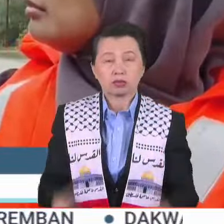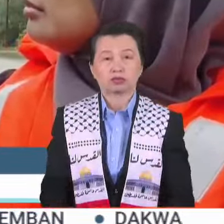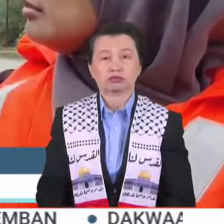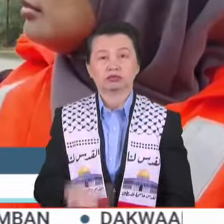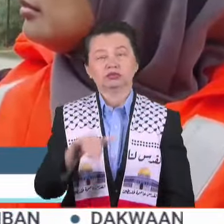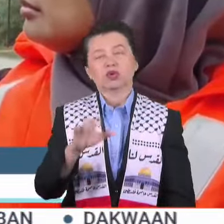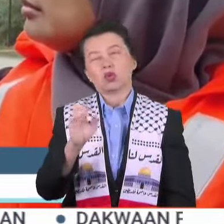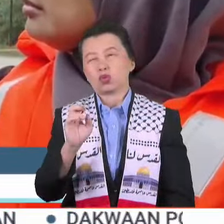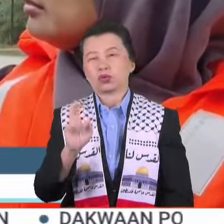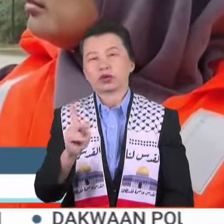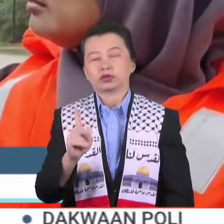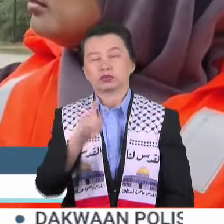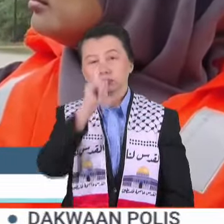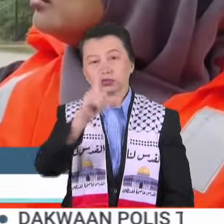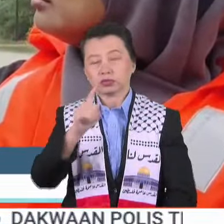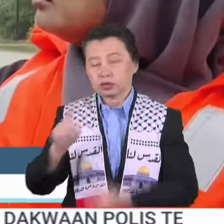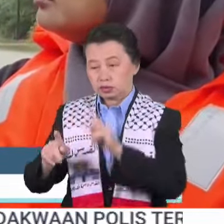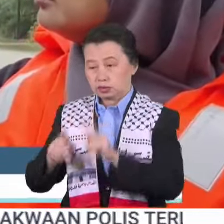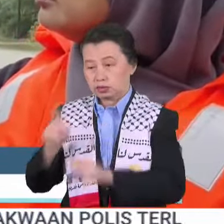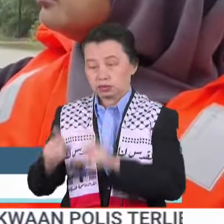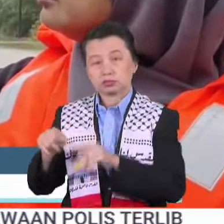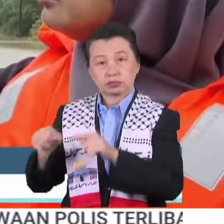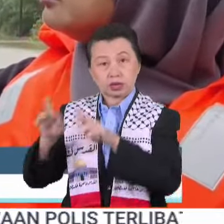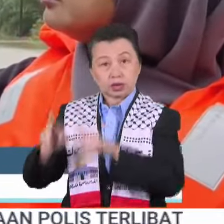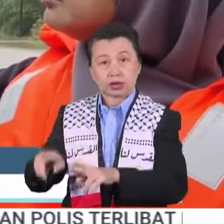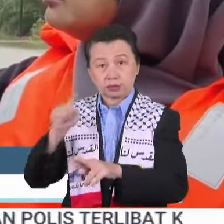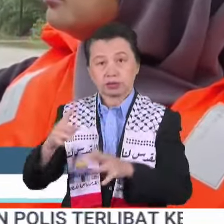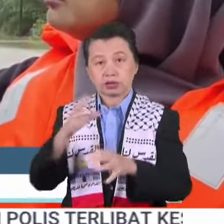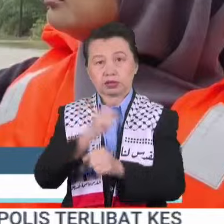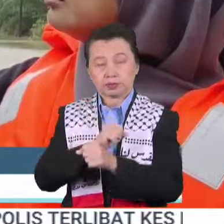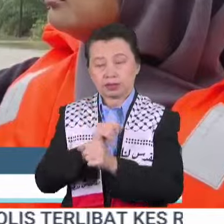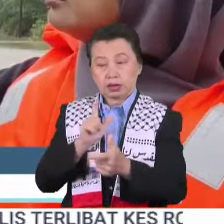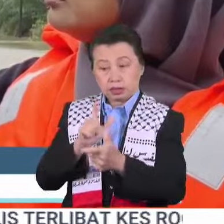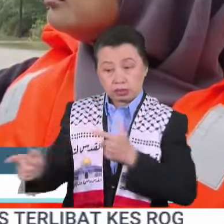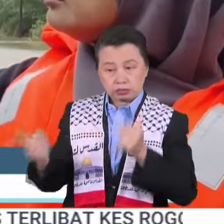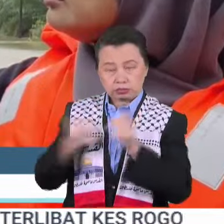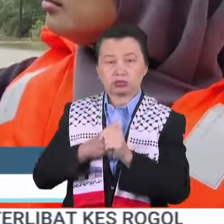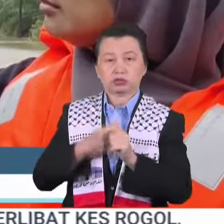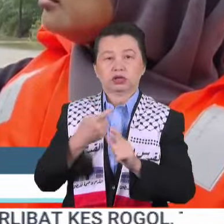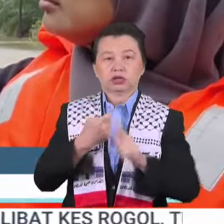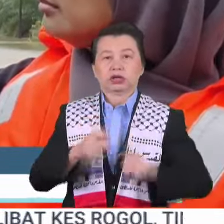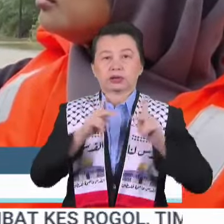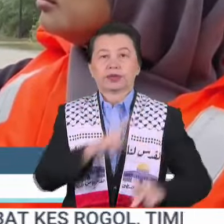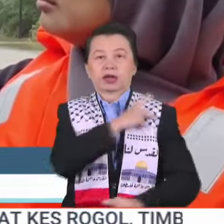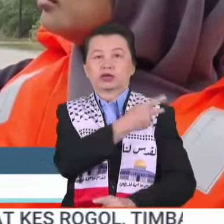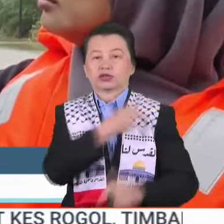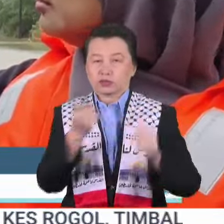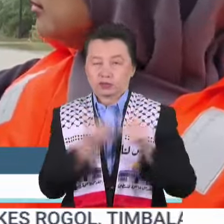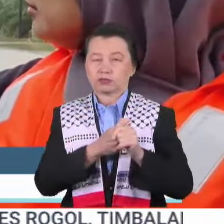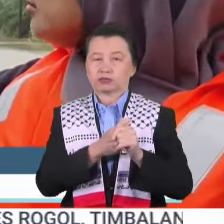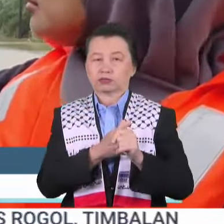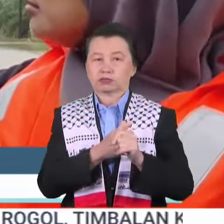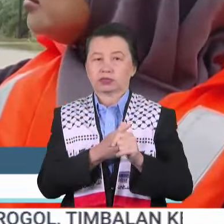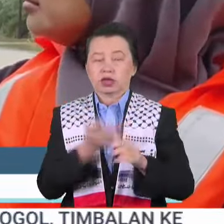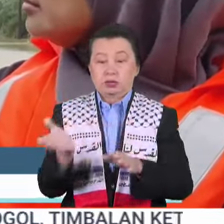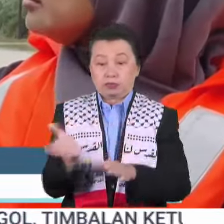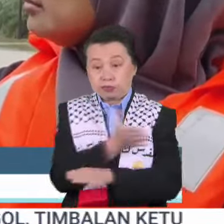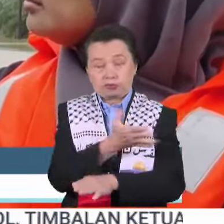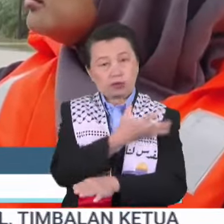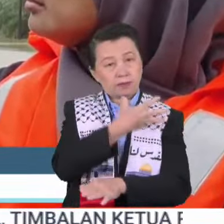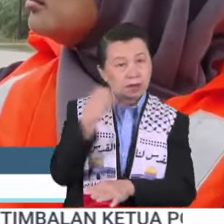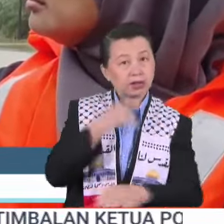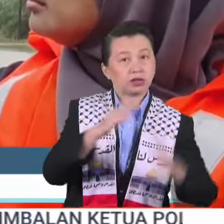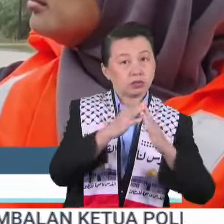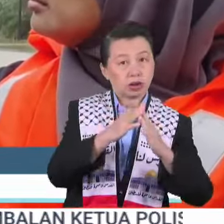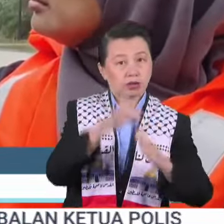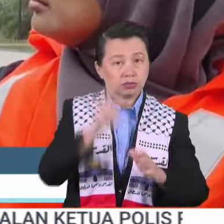sebenarnya penduduk terjejas perlu mendapatkan kebenaran daripada pihak berkuasa terlebih dahulu lah sebelum pulang ke kediaman